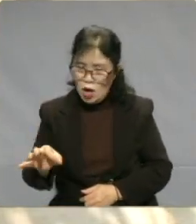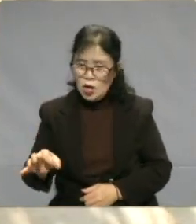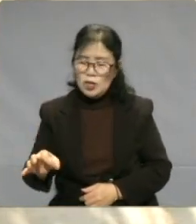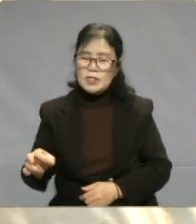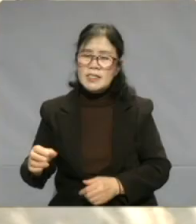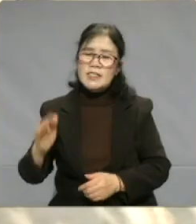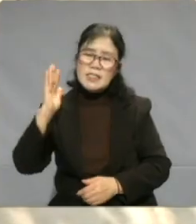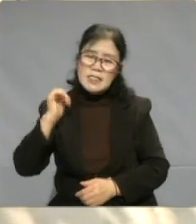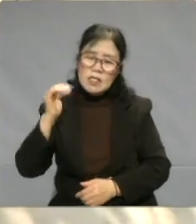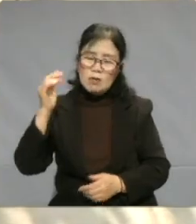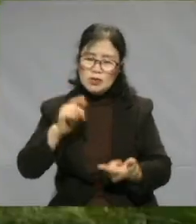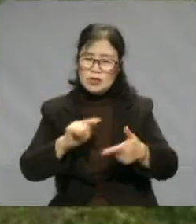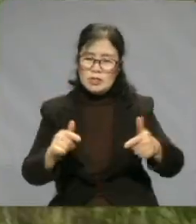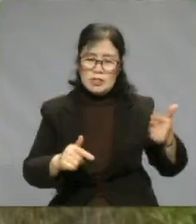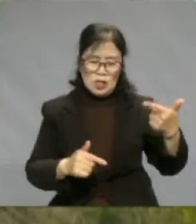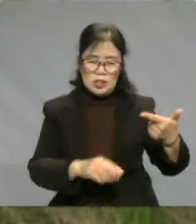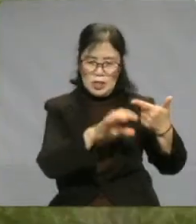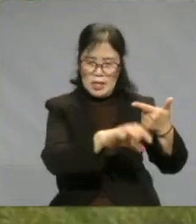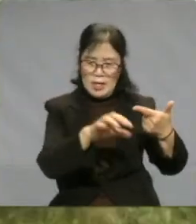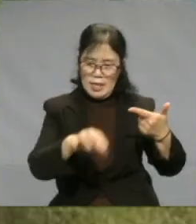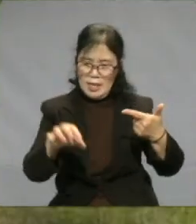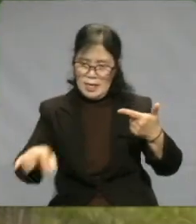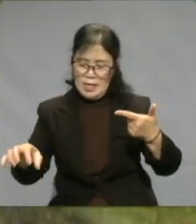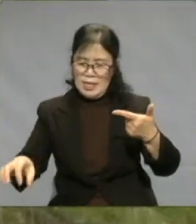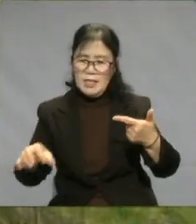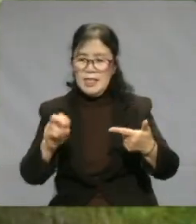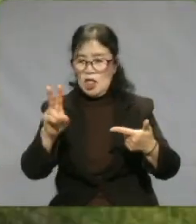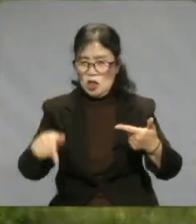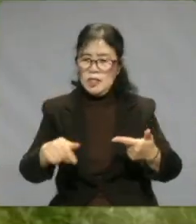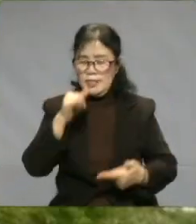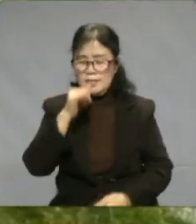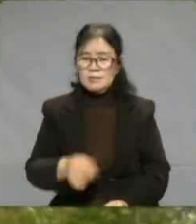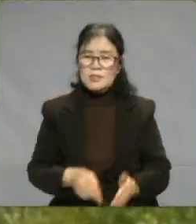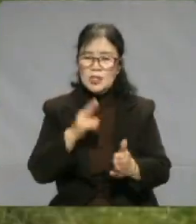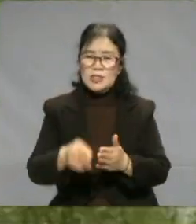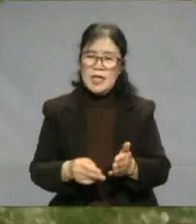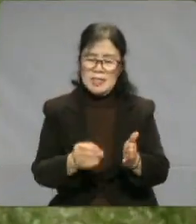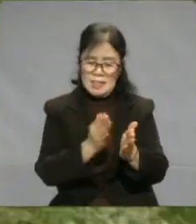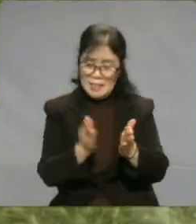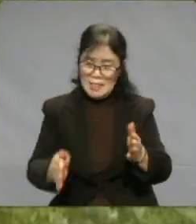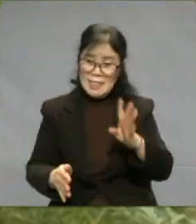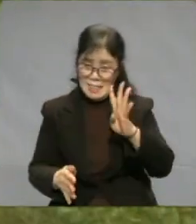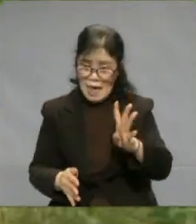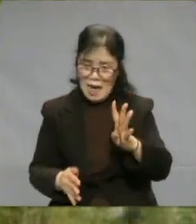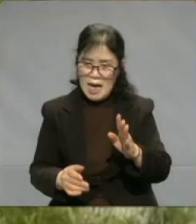송추, 의정부 등 6개 역사가 있습니다. 열차는 4량